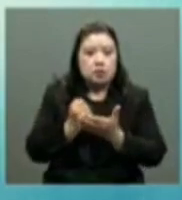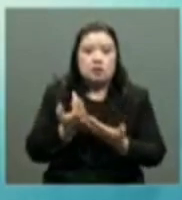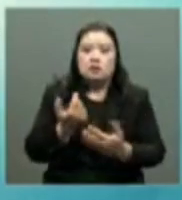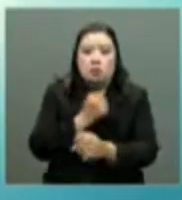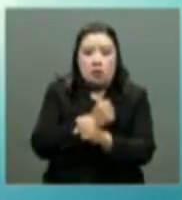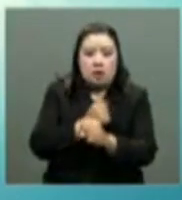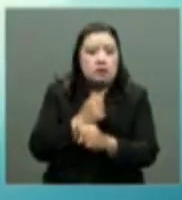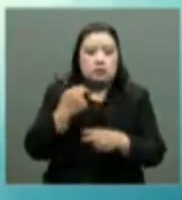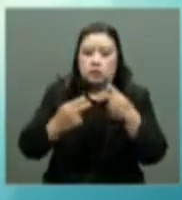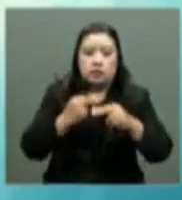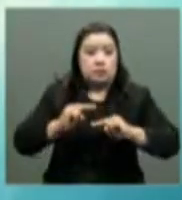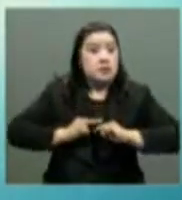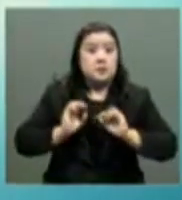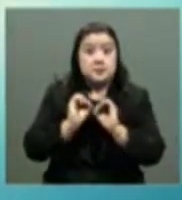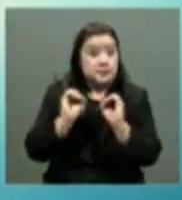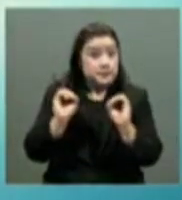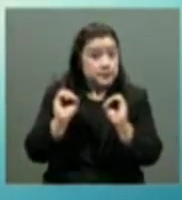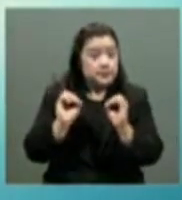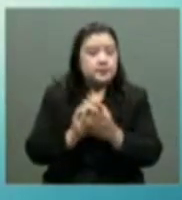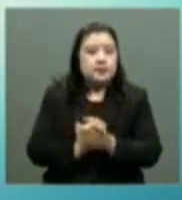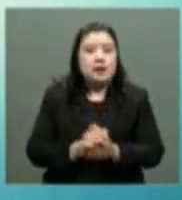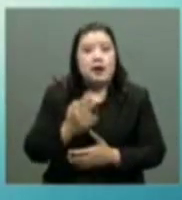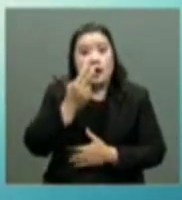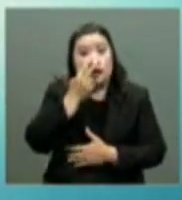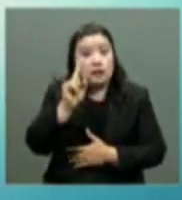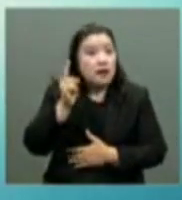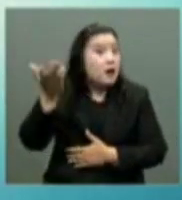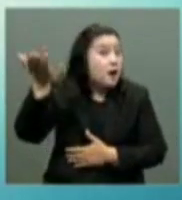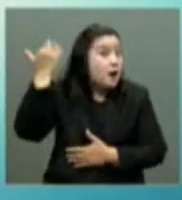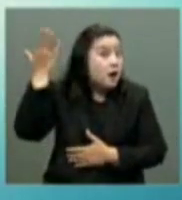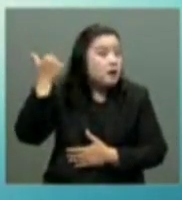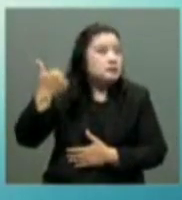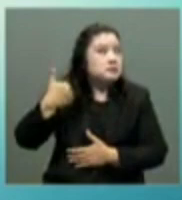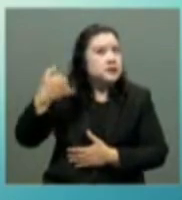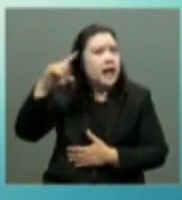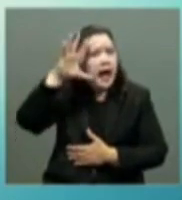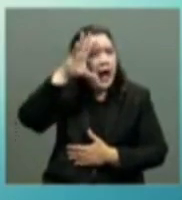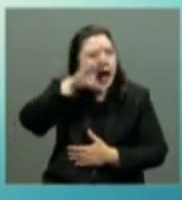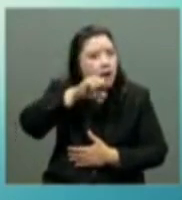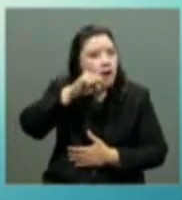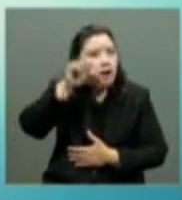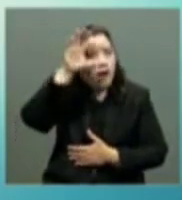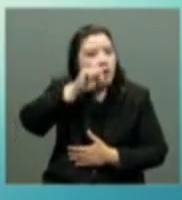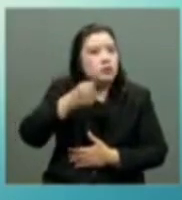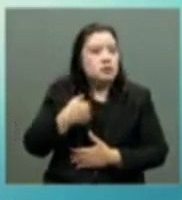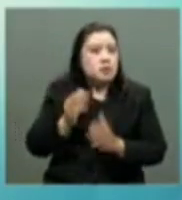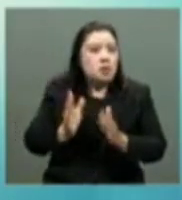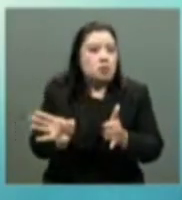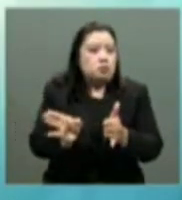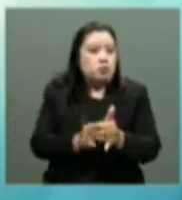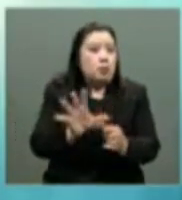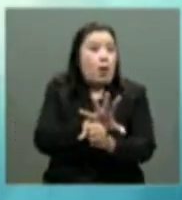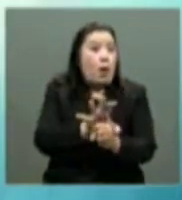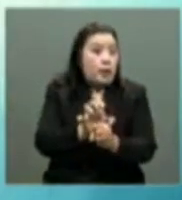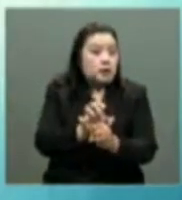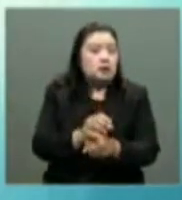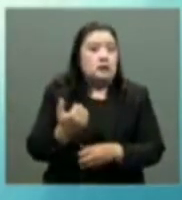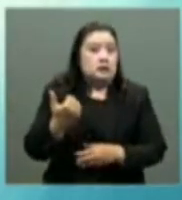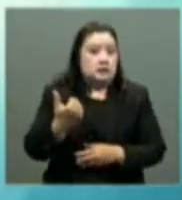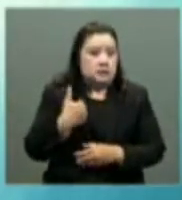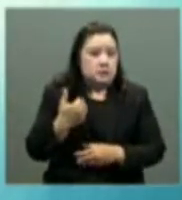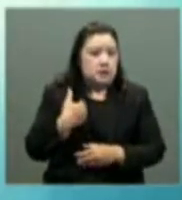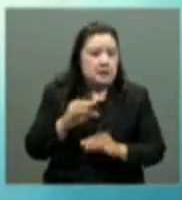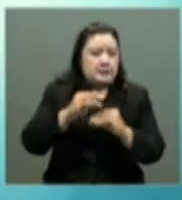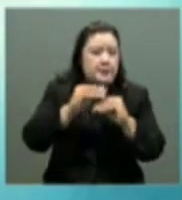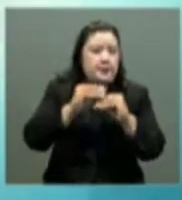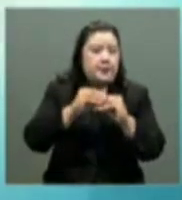ครับเราจะเห็นภาพที่เคยมีการพยากรณ์กันก่อนหน้านี้จะมีการติดเชื้อไปลำดับถึงประมา